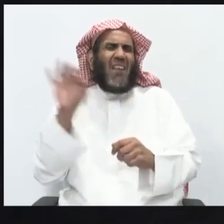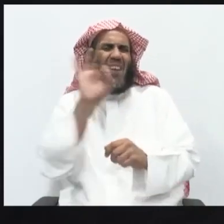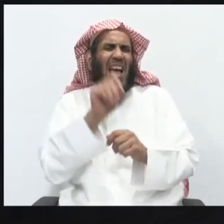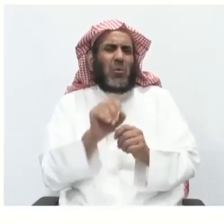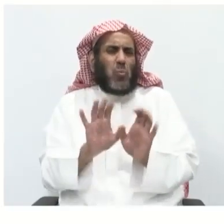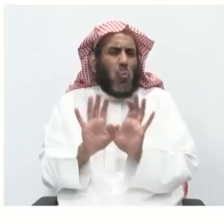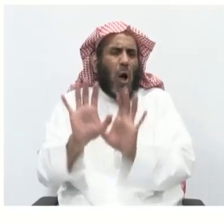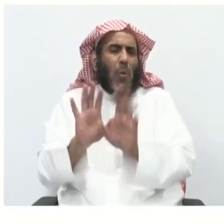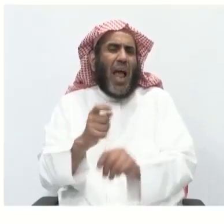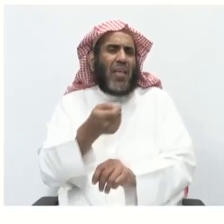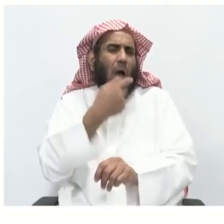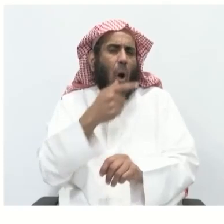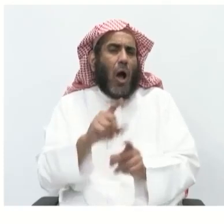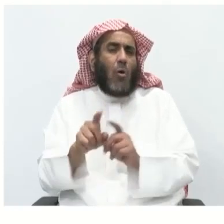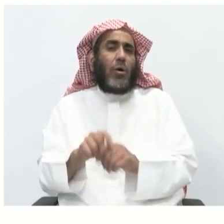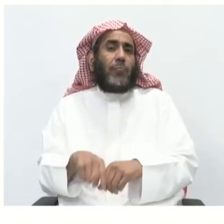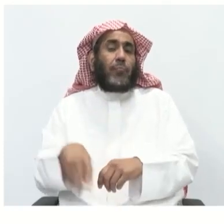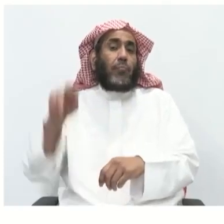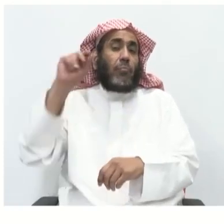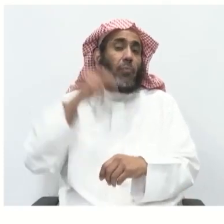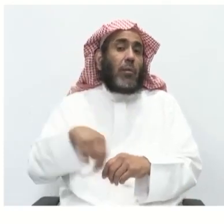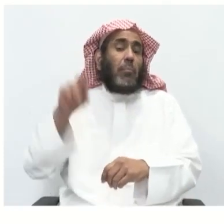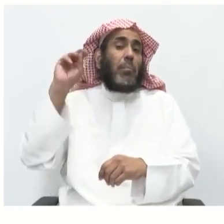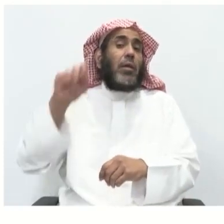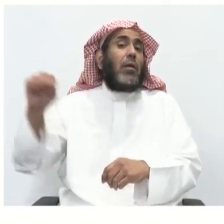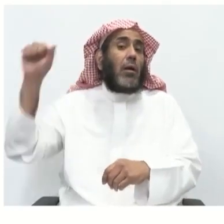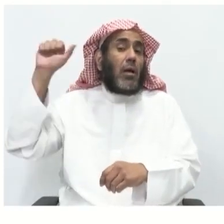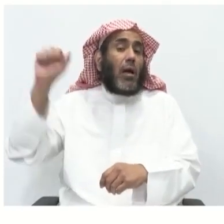لهذا الدواء وهو البي اي 407